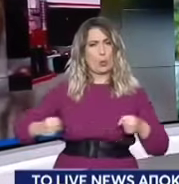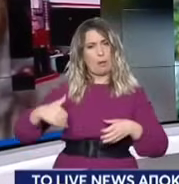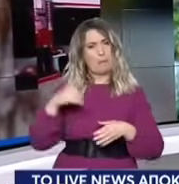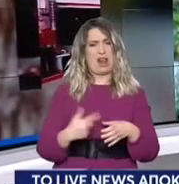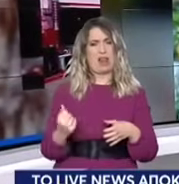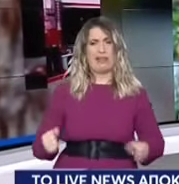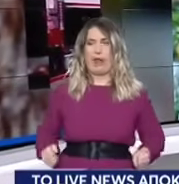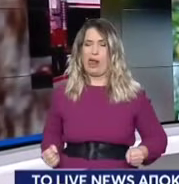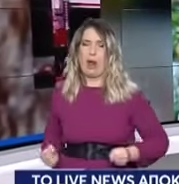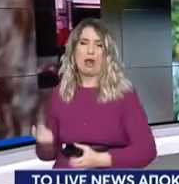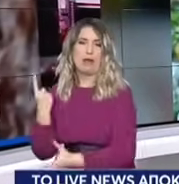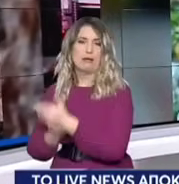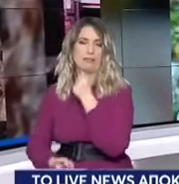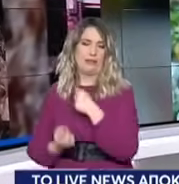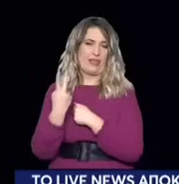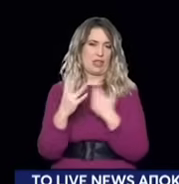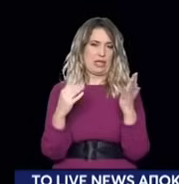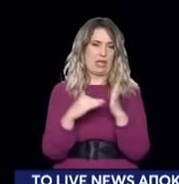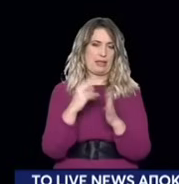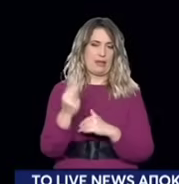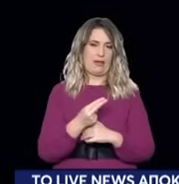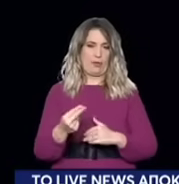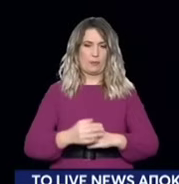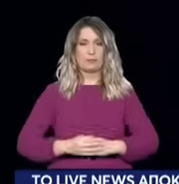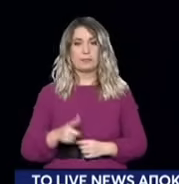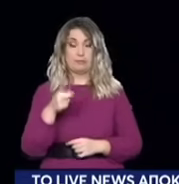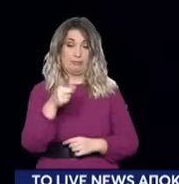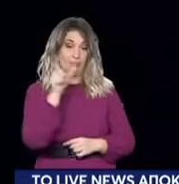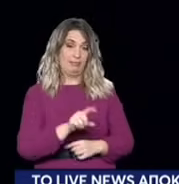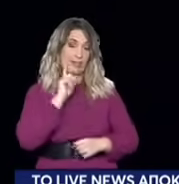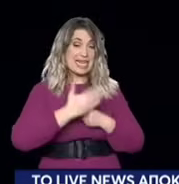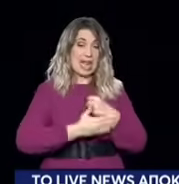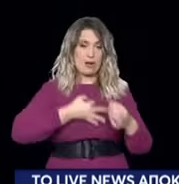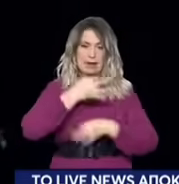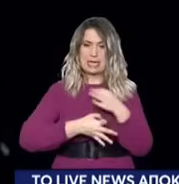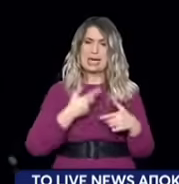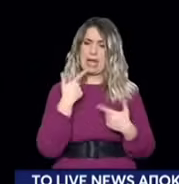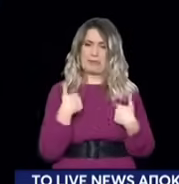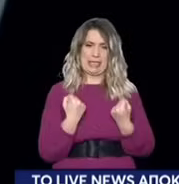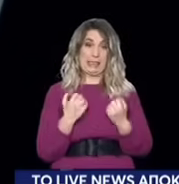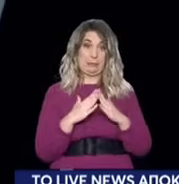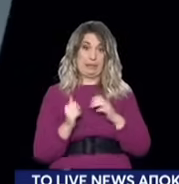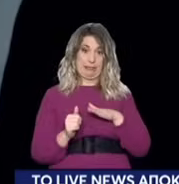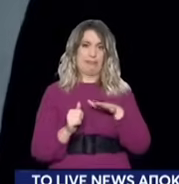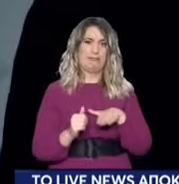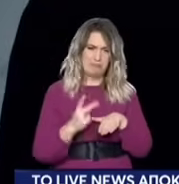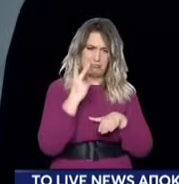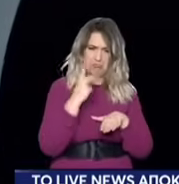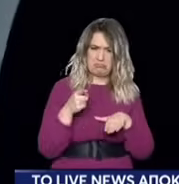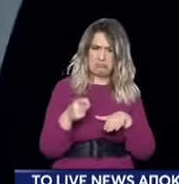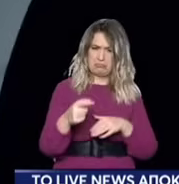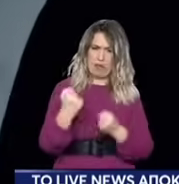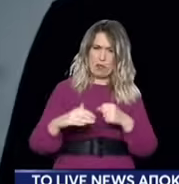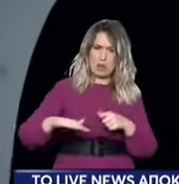περίχαν αυτές τις 290.000 ευρώ. Τη στιγμή που έφτασα στο σπίτι, έξω από αυτό βρισκόταν σταματημένο ένα αυτοκίνητο χρώματος κόκκινου ασημί